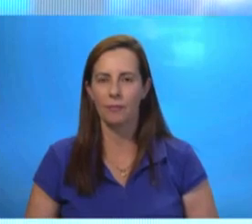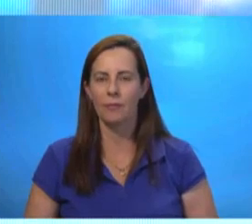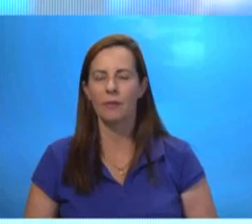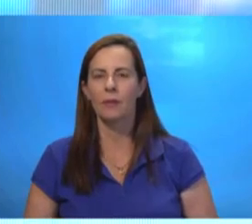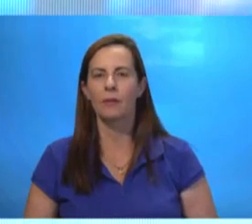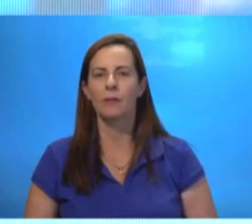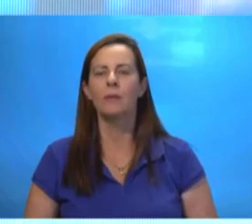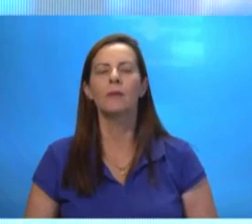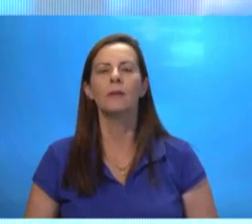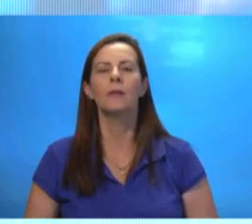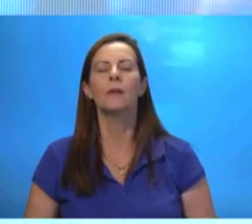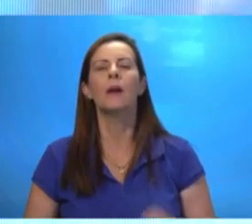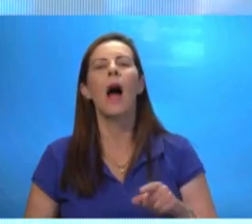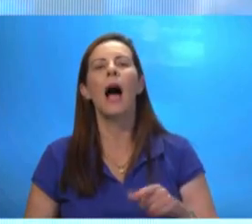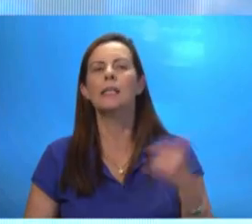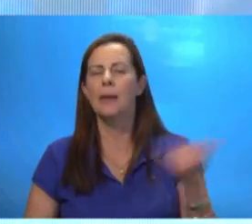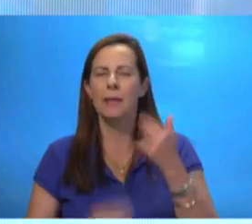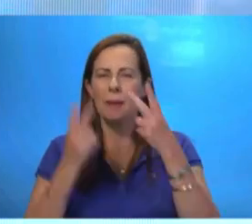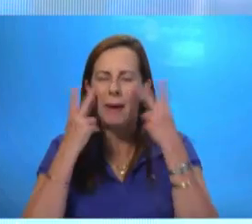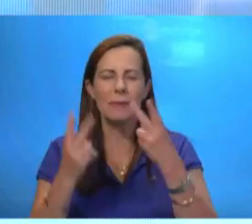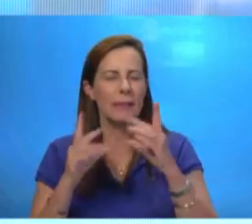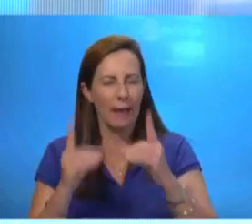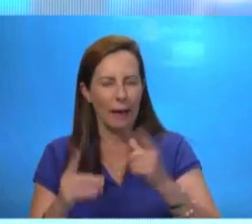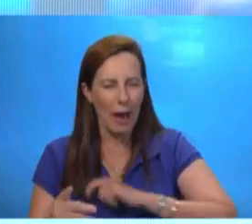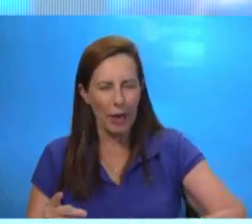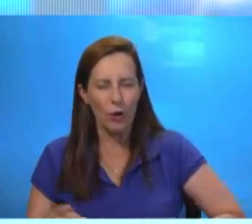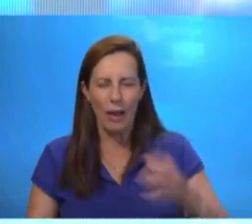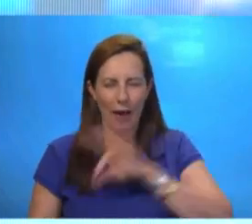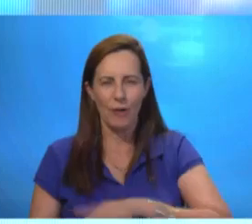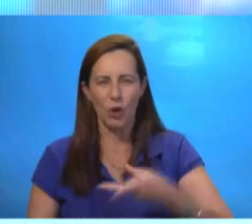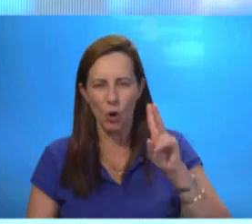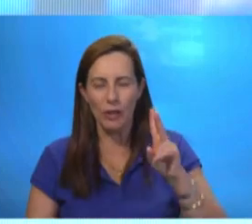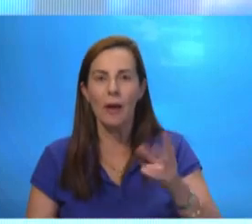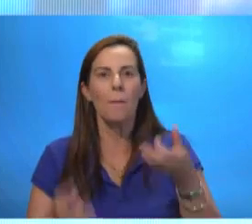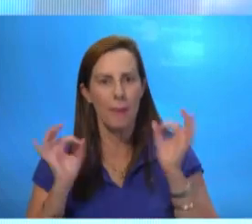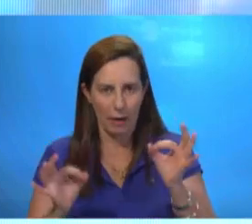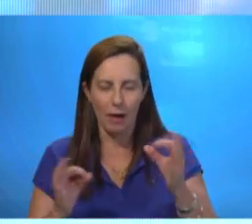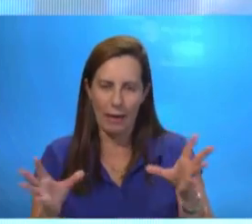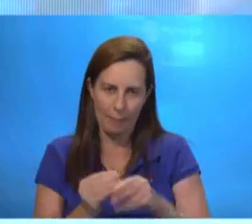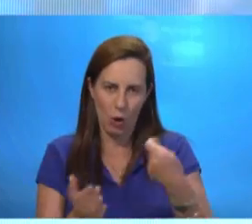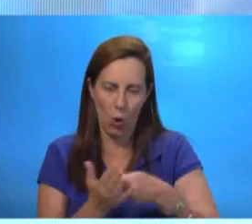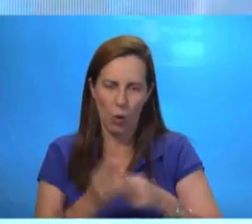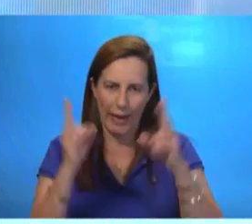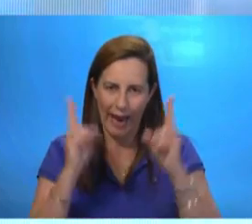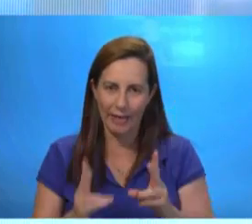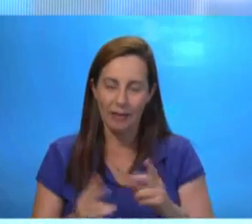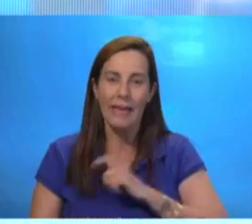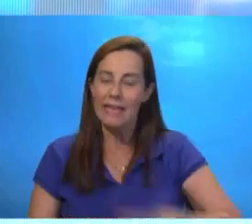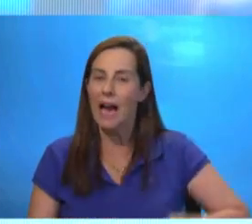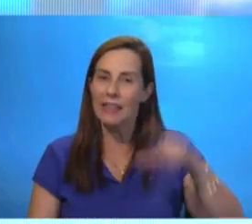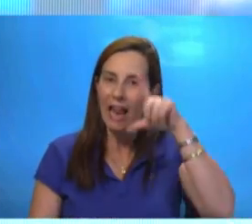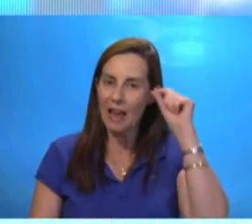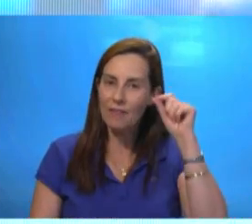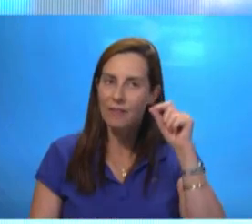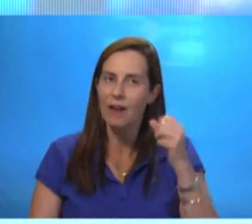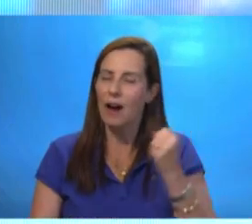הרשויות המקומיות תמיד מחפשות דרכים יצירתיות להכניס כסף לקופה, בעיקר באמצעות דוחות חנייה. עיריית תל אביב צעדה